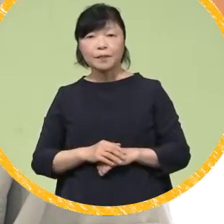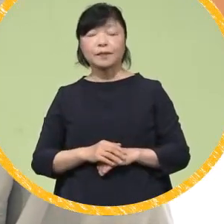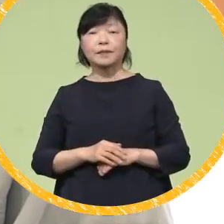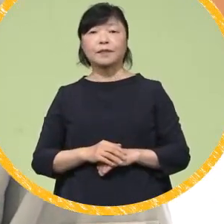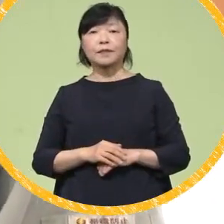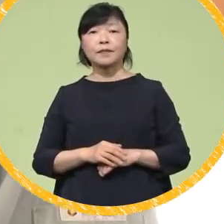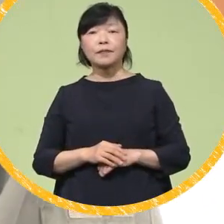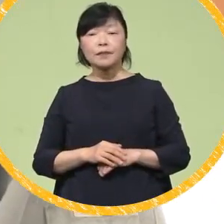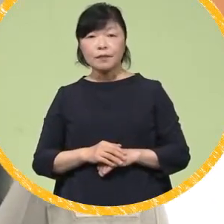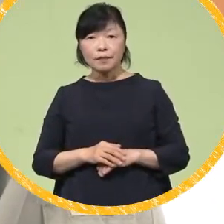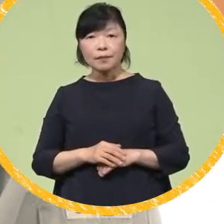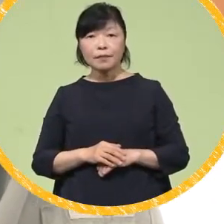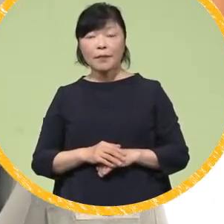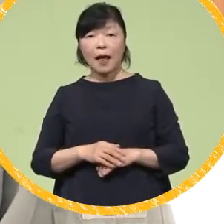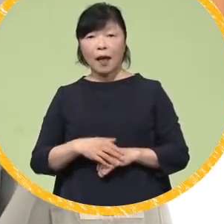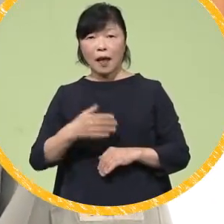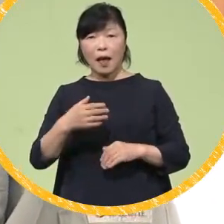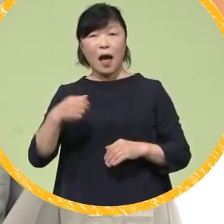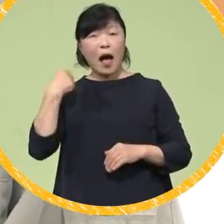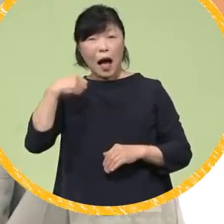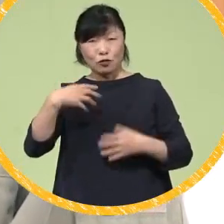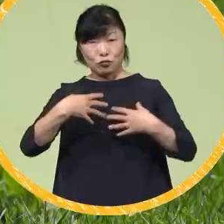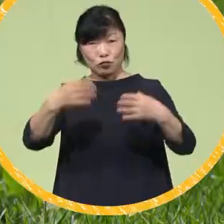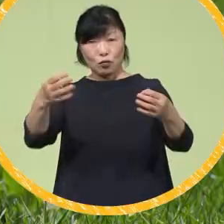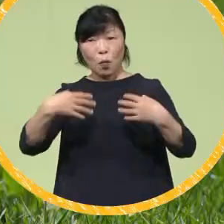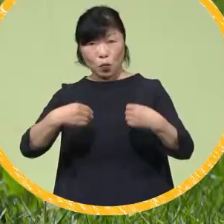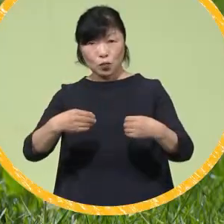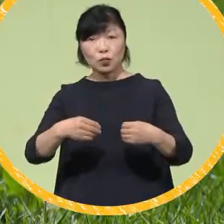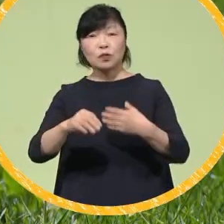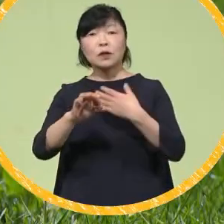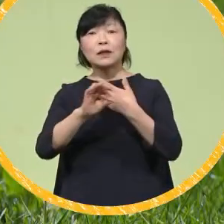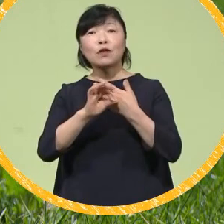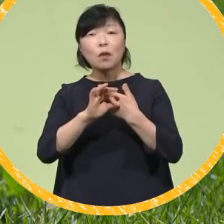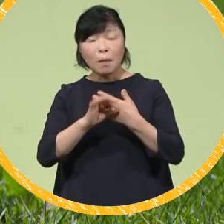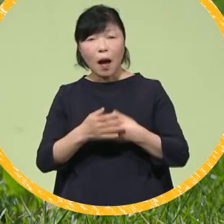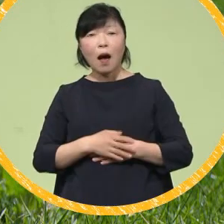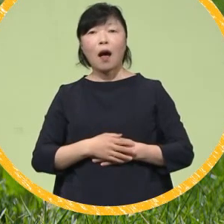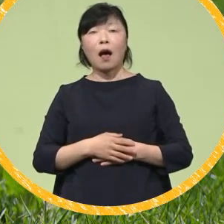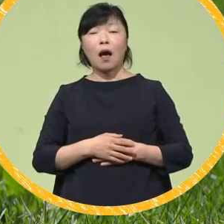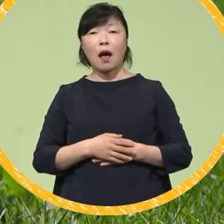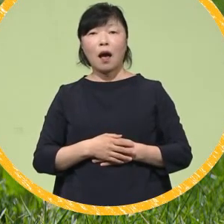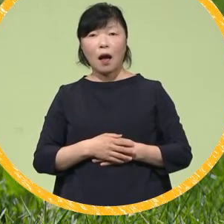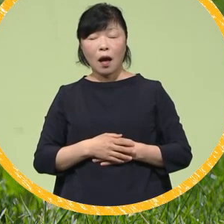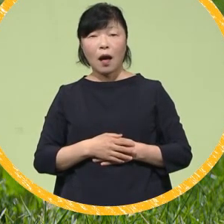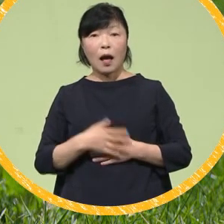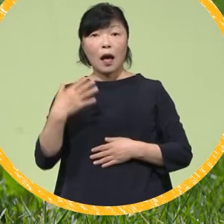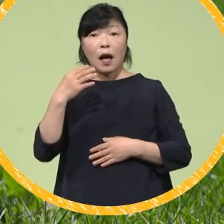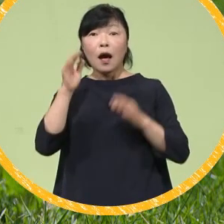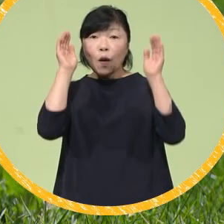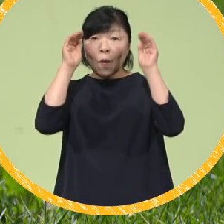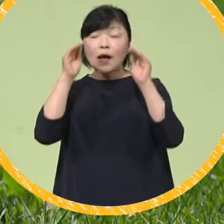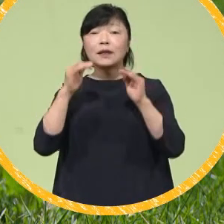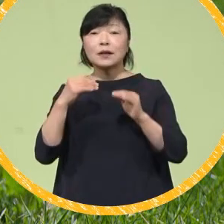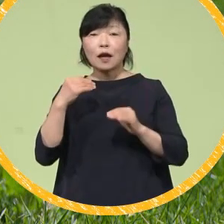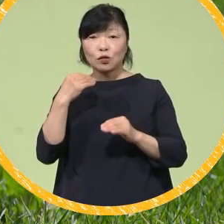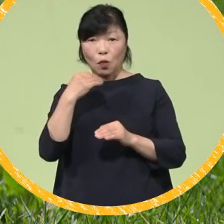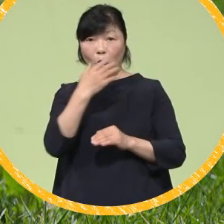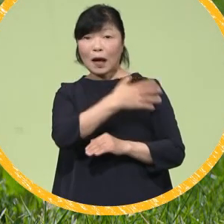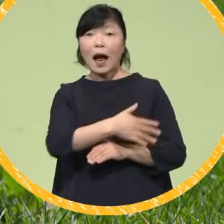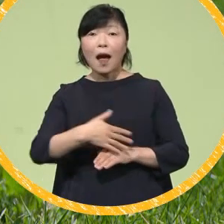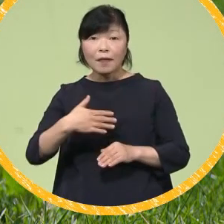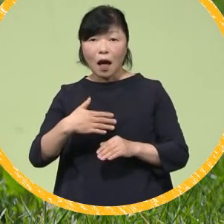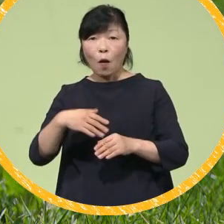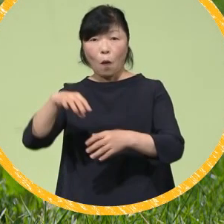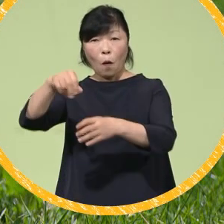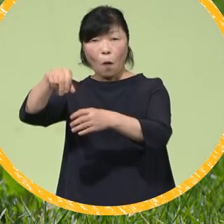はい、熱を取っていく方法なんですが、うんうん、まあ、具体的に申し上げます と、はい、ワンちゃんの体を常温の水道水で